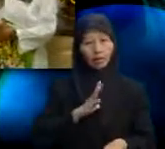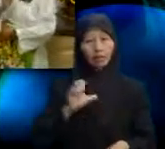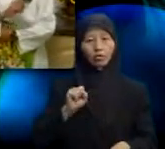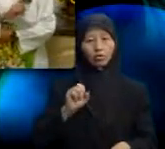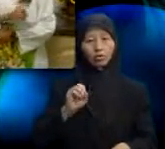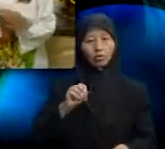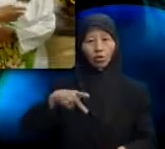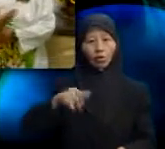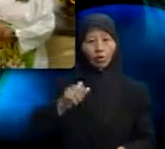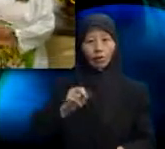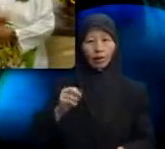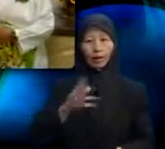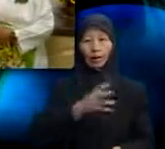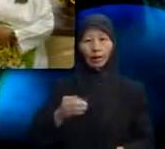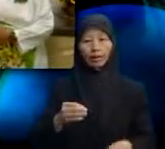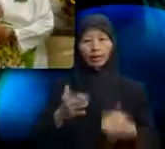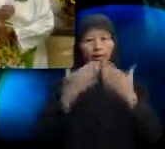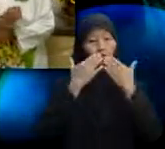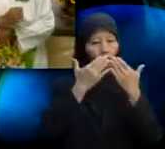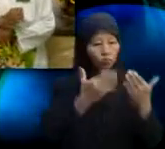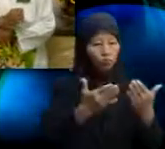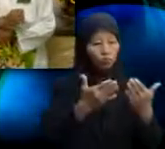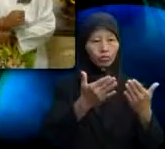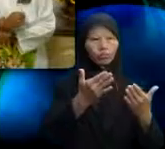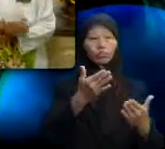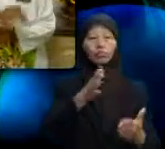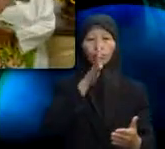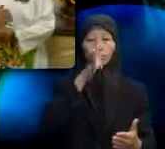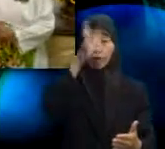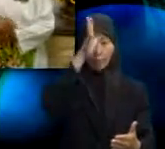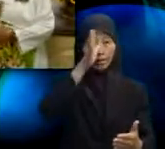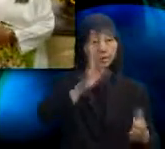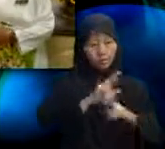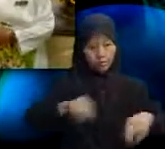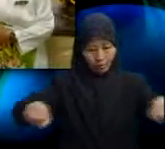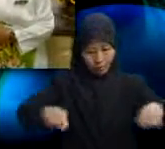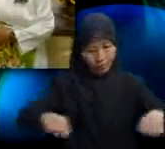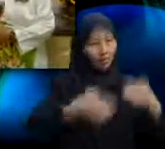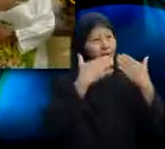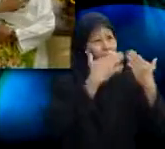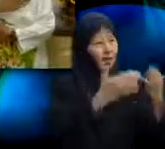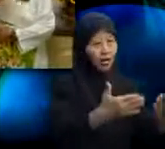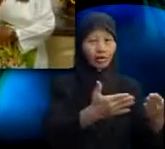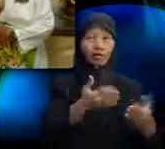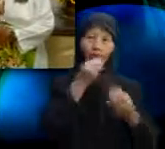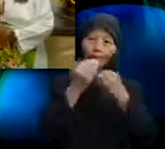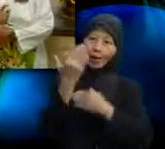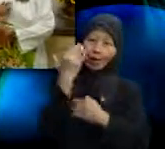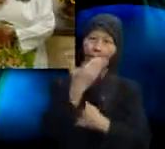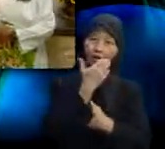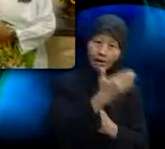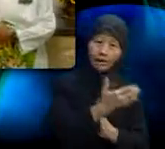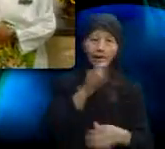bersopan. Kemudian ucapkan terima kasih kepada kedua ibu bapa yang telah menyediakan kita makanan dan